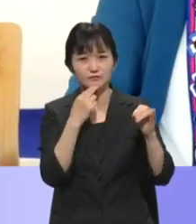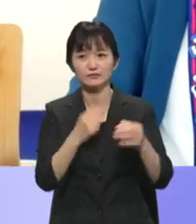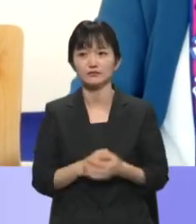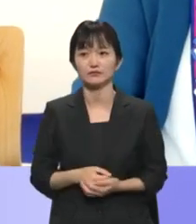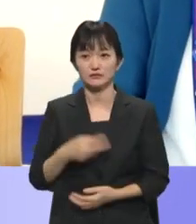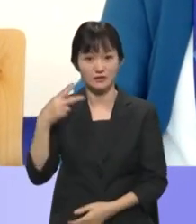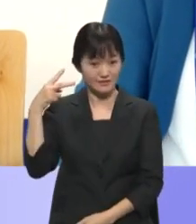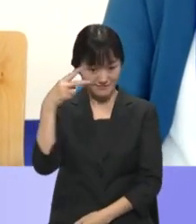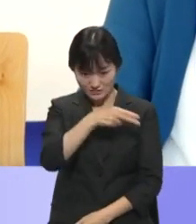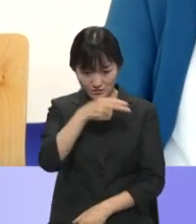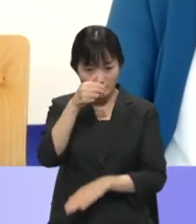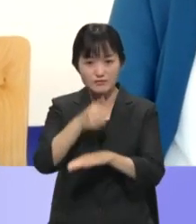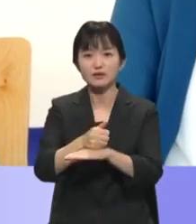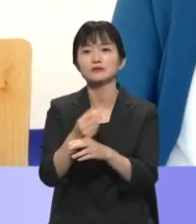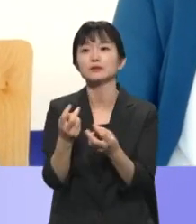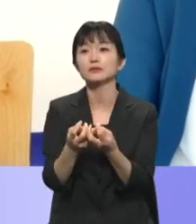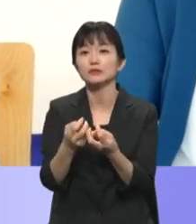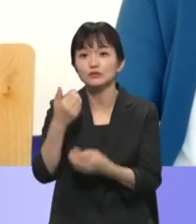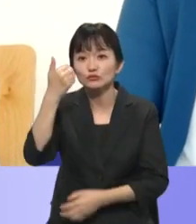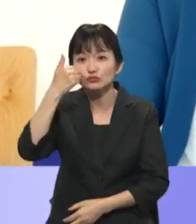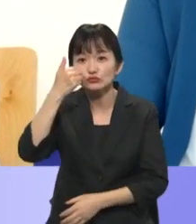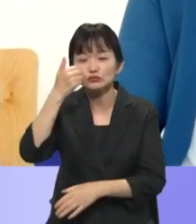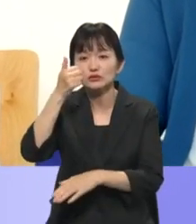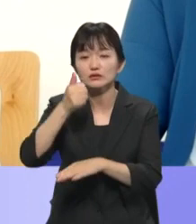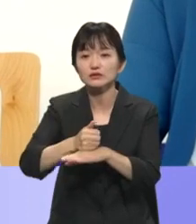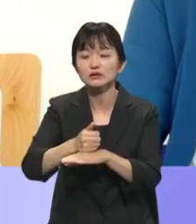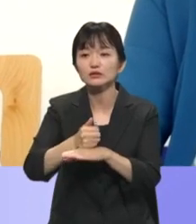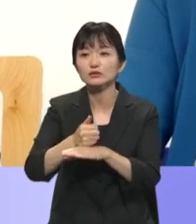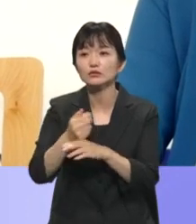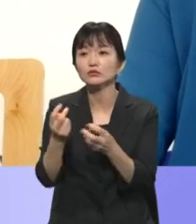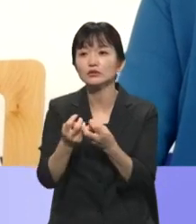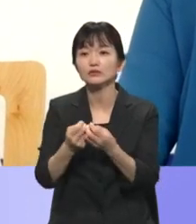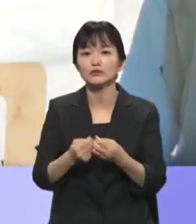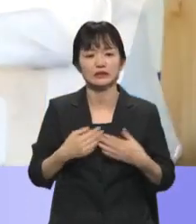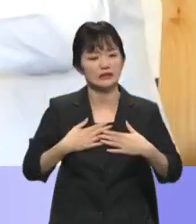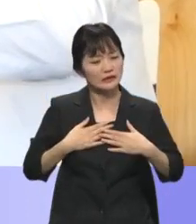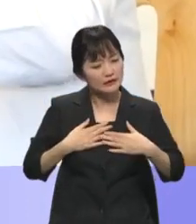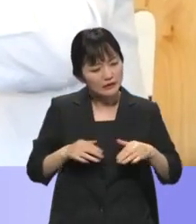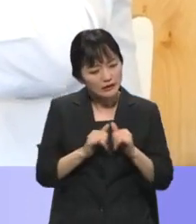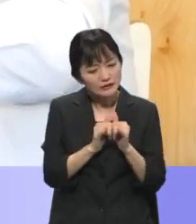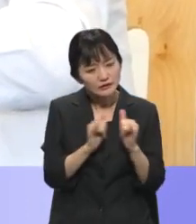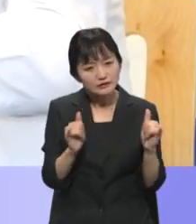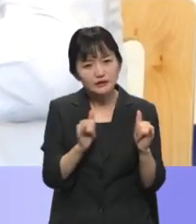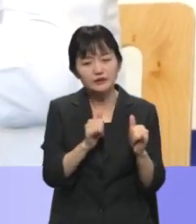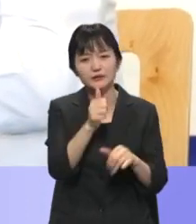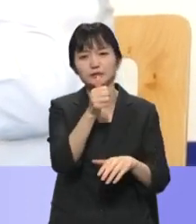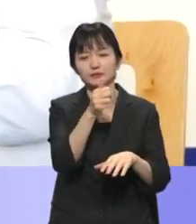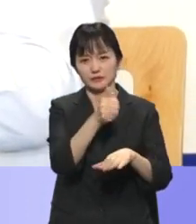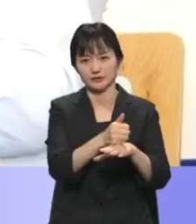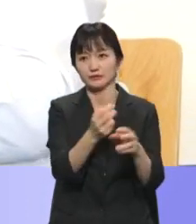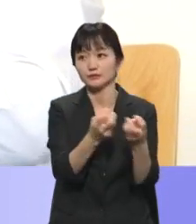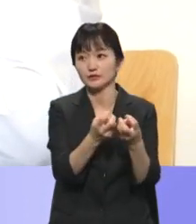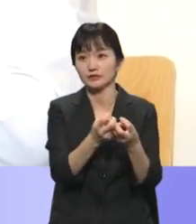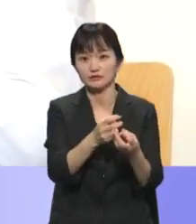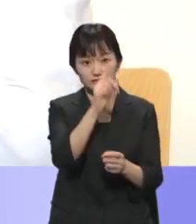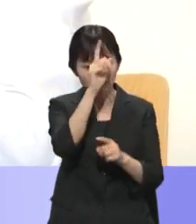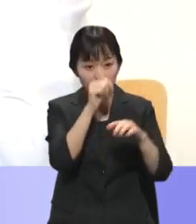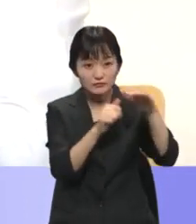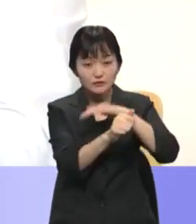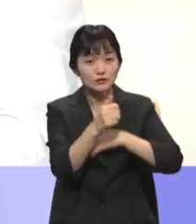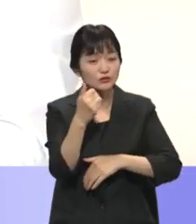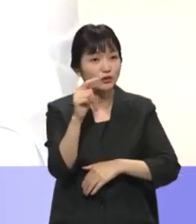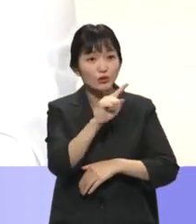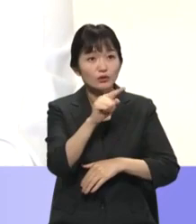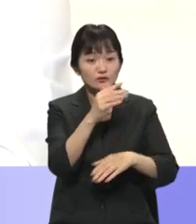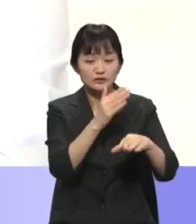최후의 수단이라고 봐야 되겠죠 근데 그 누구의 최후의 수단이냐 약자의 최고의 수단입니다 지금 이재명 대표는 어느 당의 대표입니까